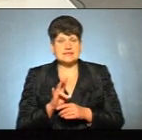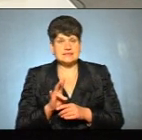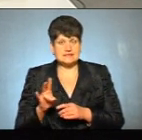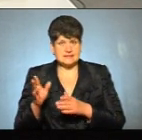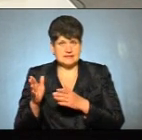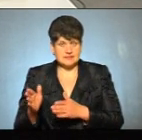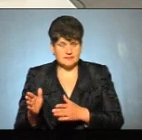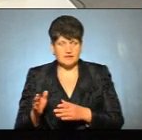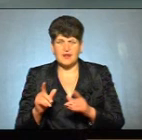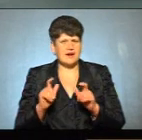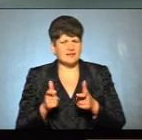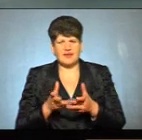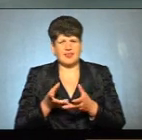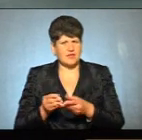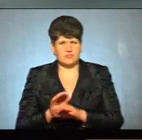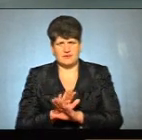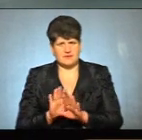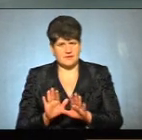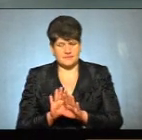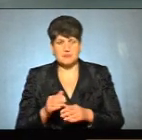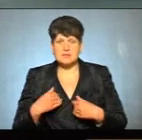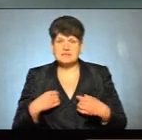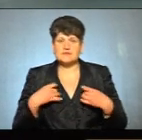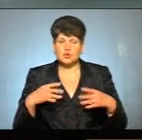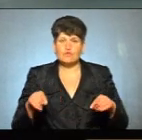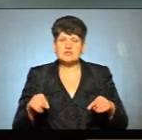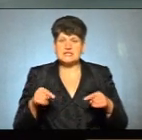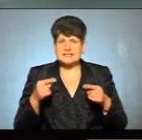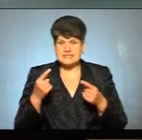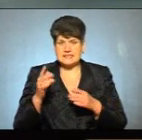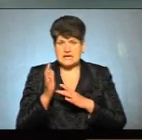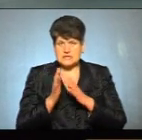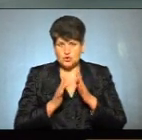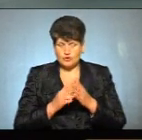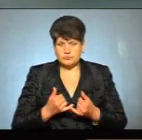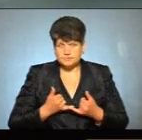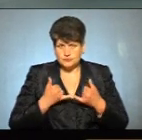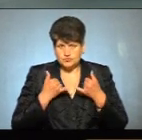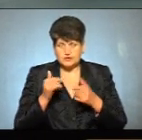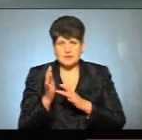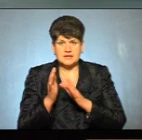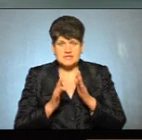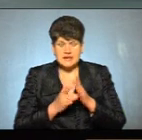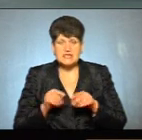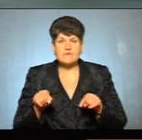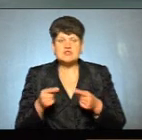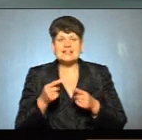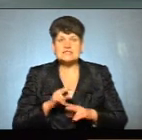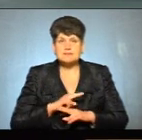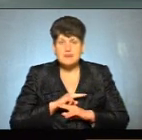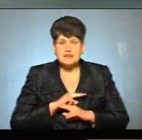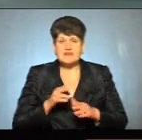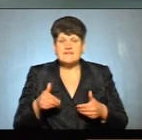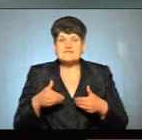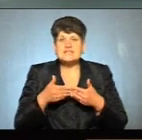обмеження ніяк на це не вплинуть. Тобто ми святкуємо Воскресіння Христове, ми віддаємо славу Христу, який воскрес із мертвих, для нас відкрив шлях на небеса,